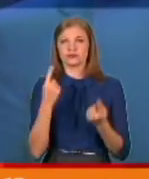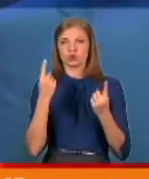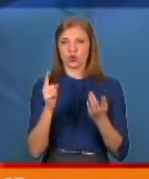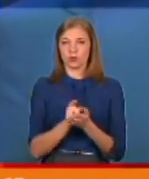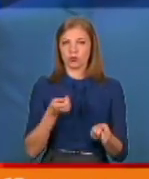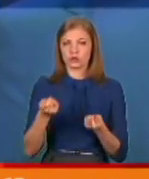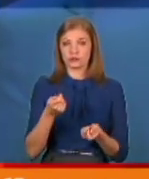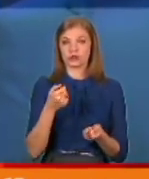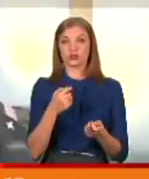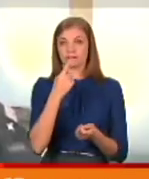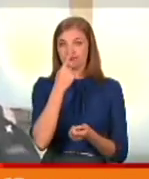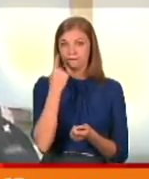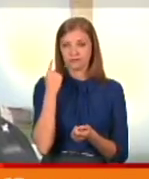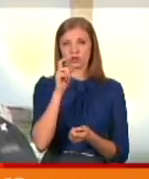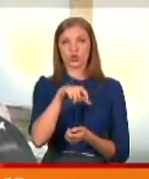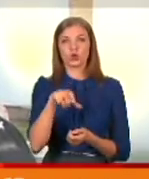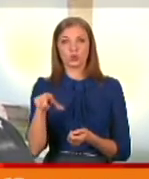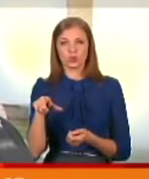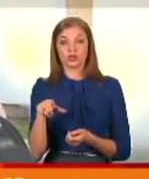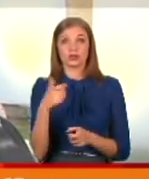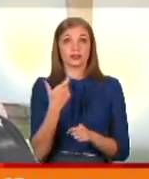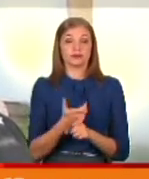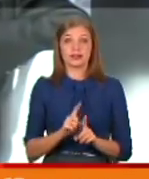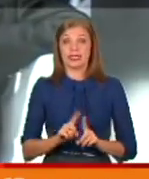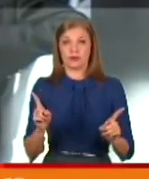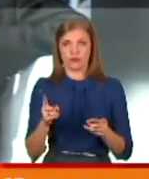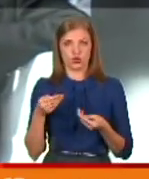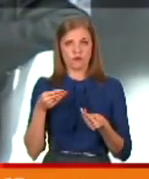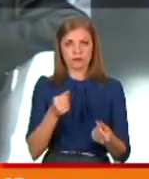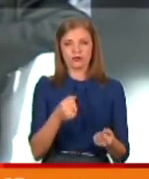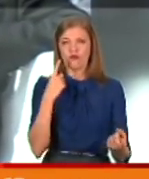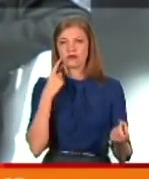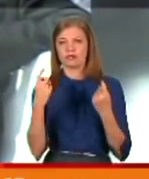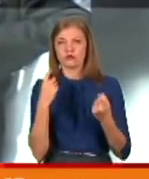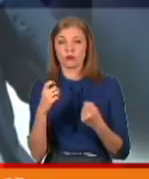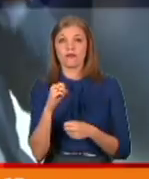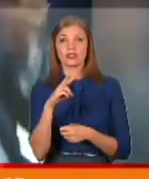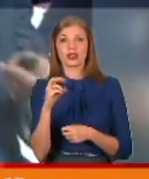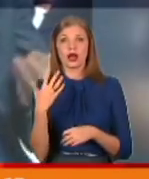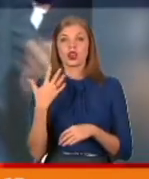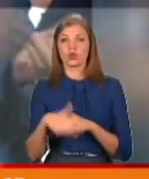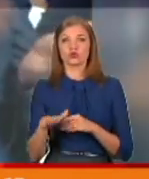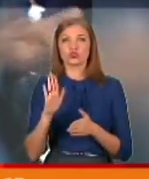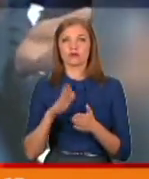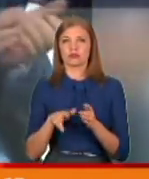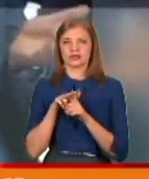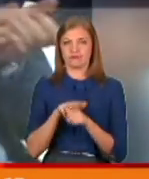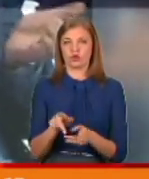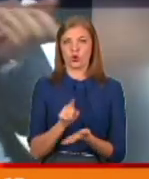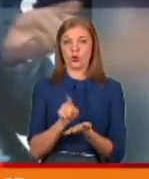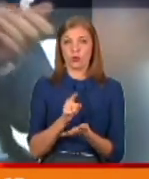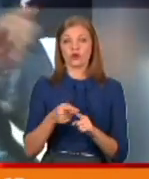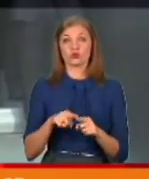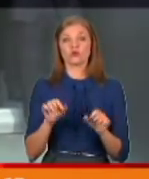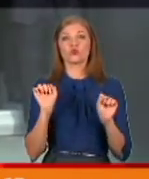топ-посадовці в недавньому минулому. Люди неймовірно впливові, інформовані, але вже без тягаря обов'язків.